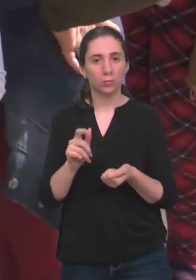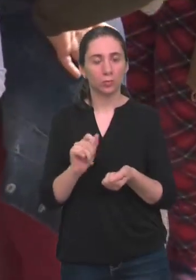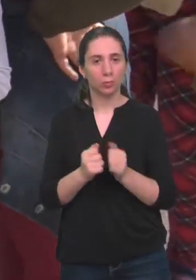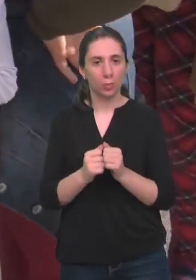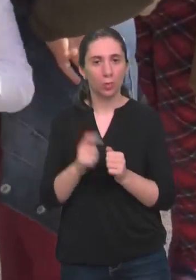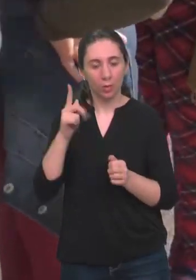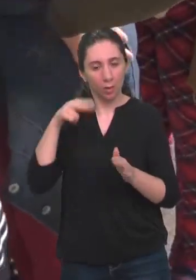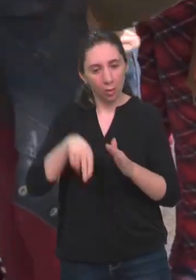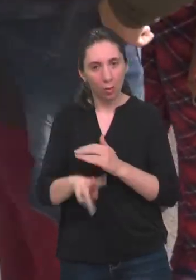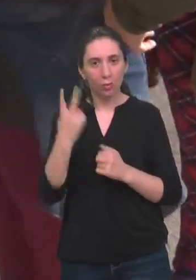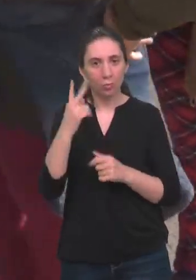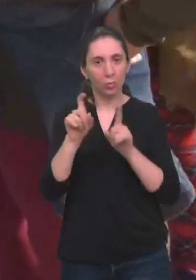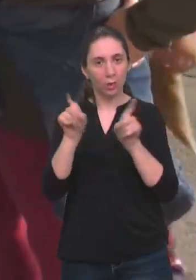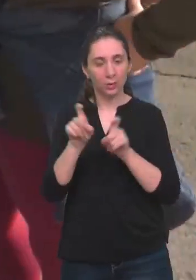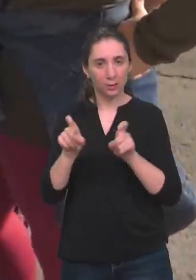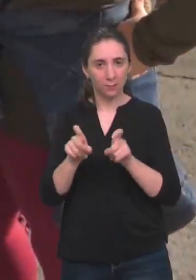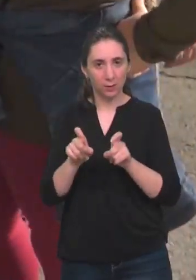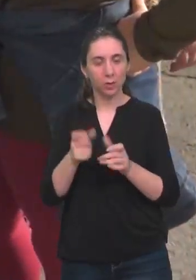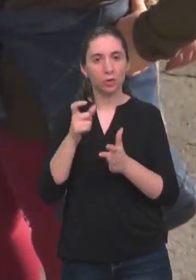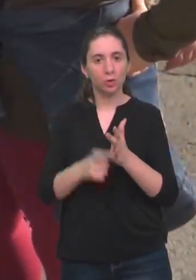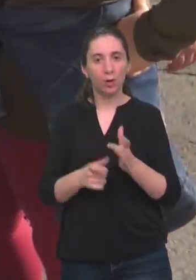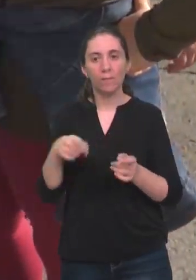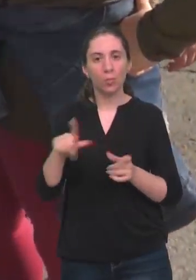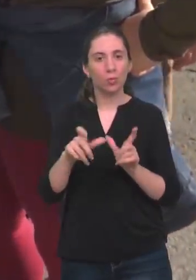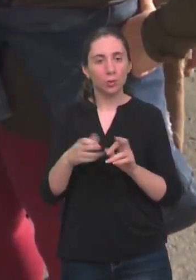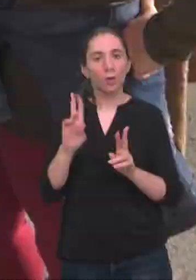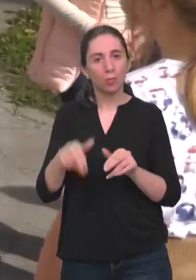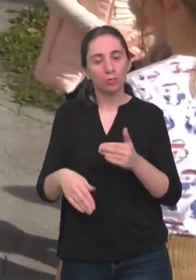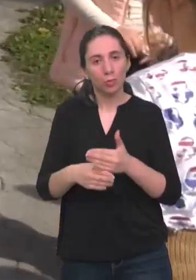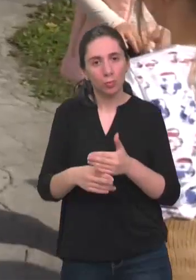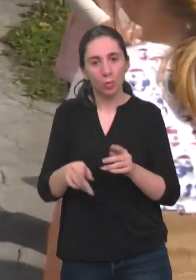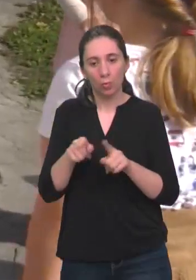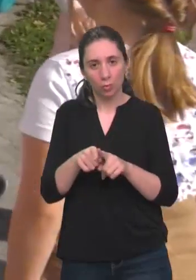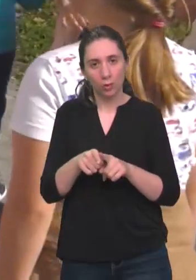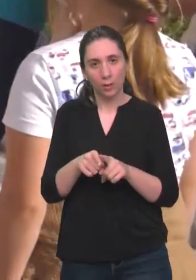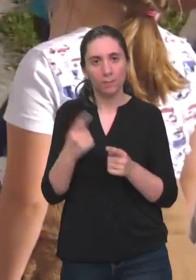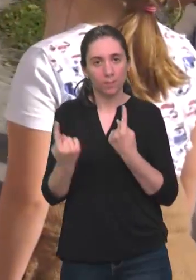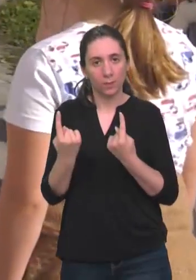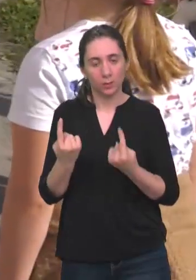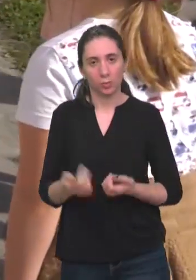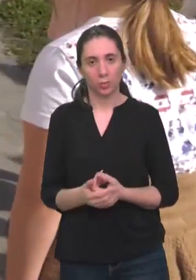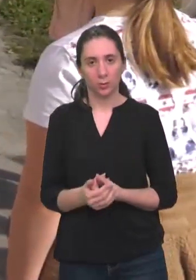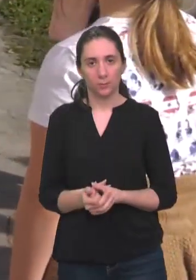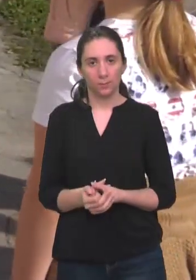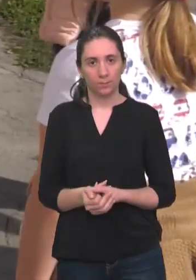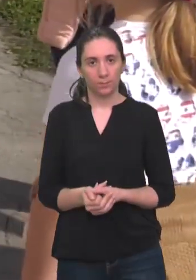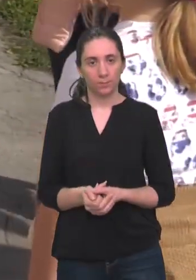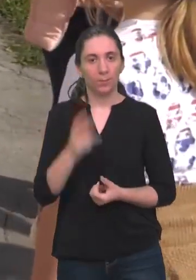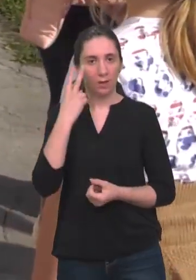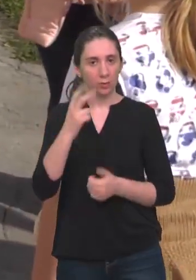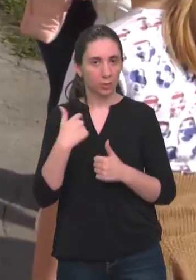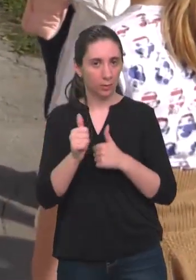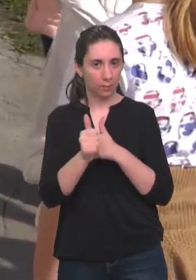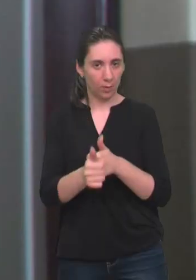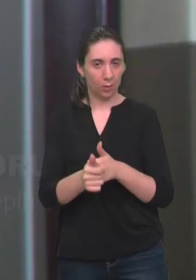te ronilac druge zvjezdice, pa članovima uske može asistirati i u tim jedinstvenim situacijama. I videći sam pratitelj